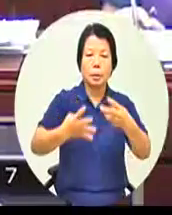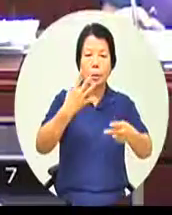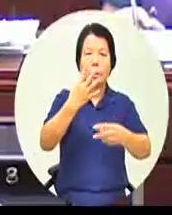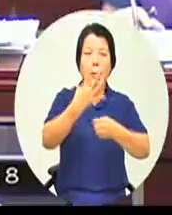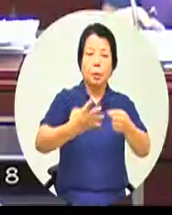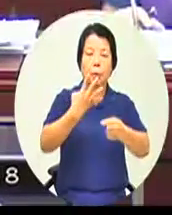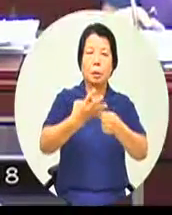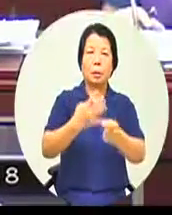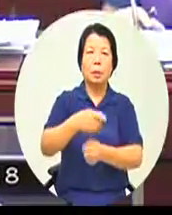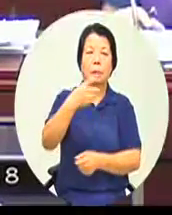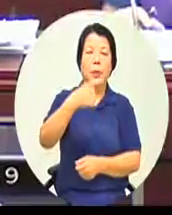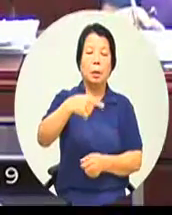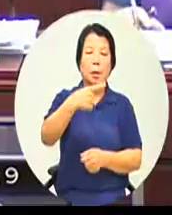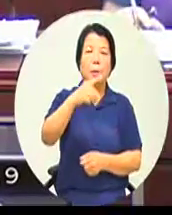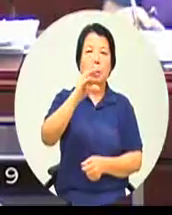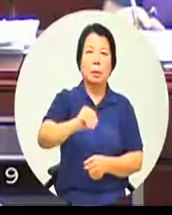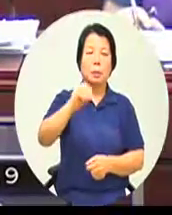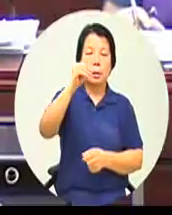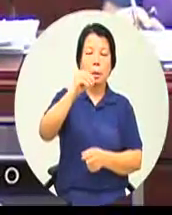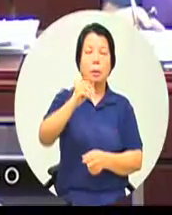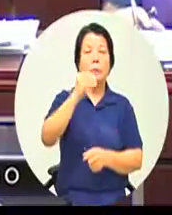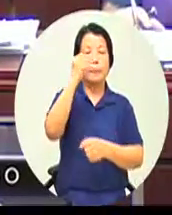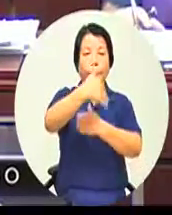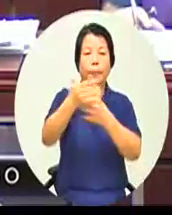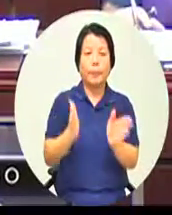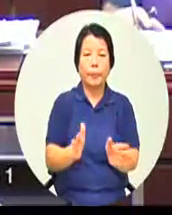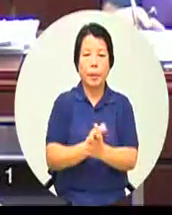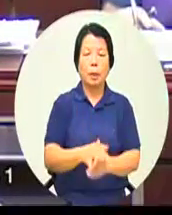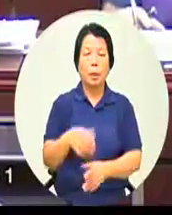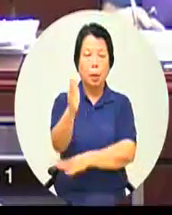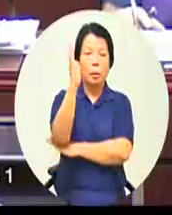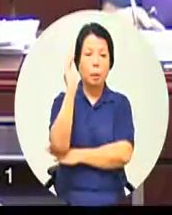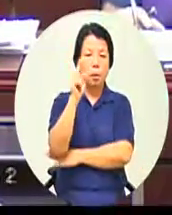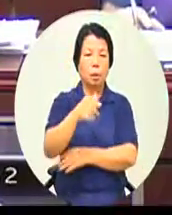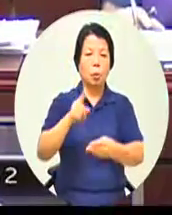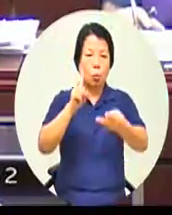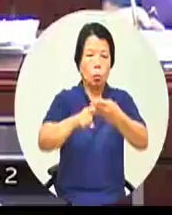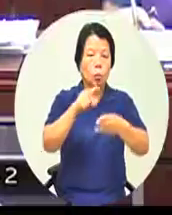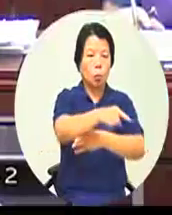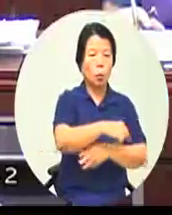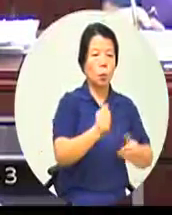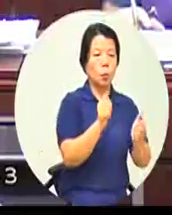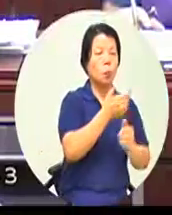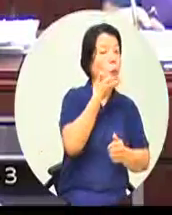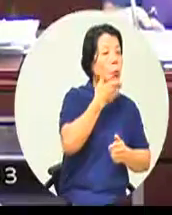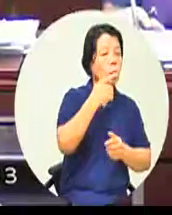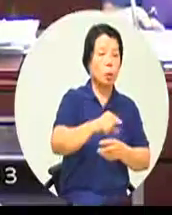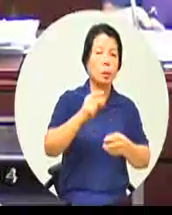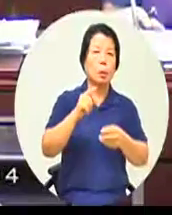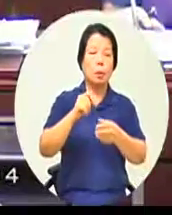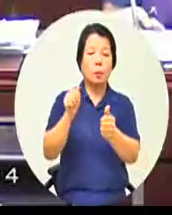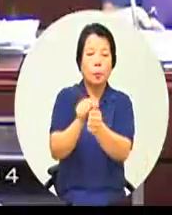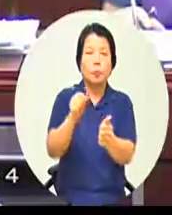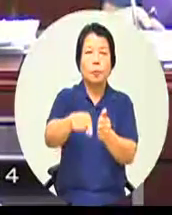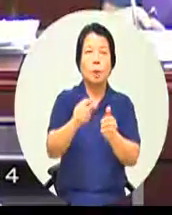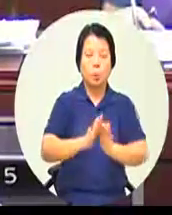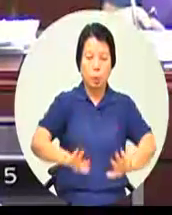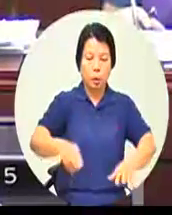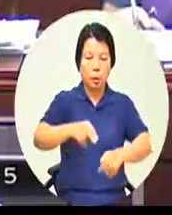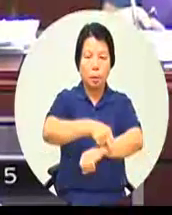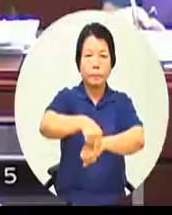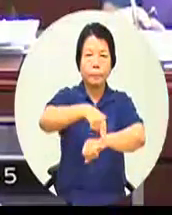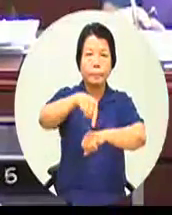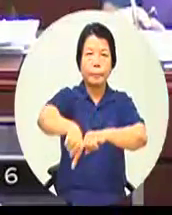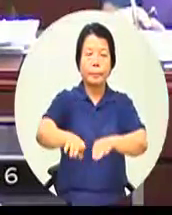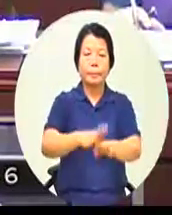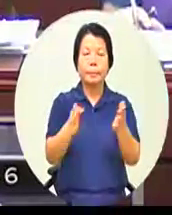为主，公幼为辅，那部分跟私幼优良的来合作，那以这样子的方式呢，咱都开始规划，所以我们